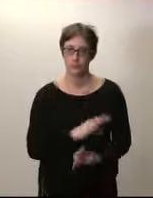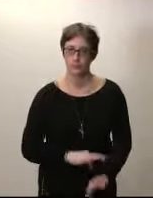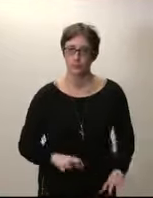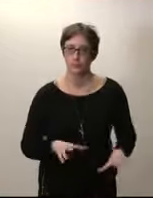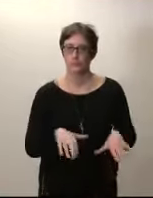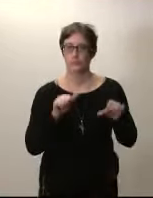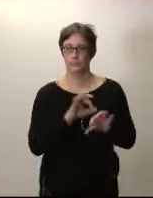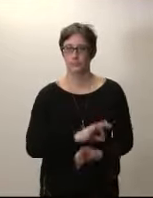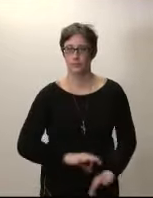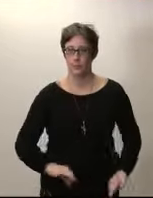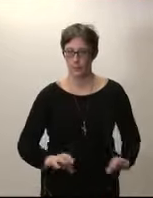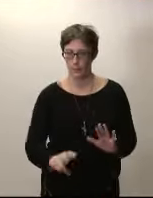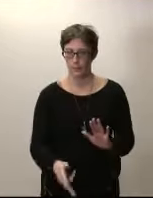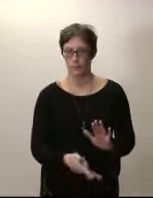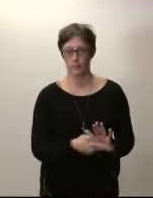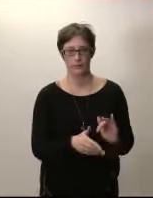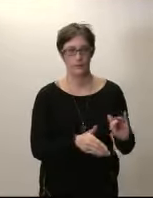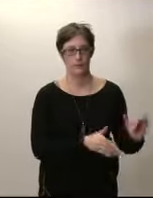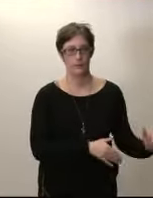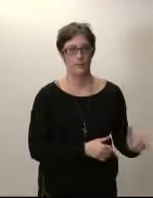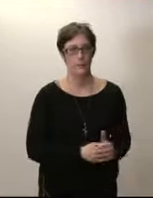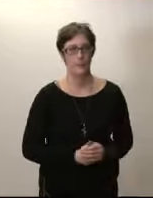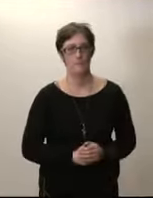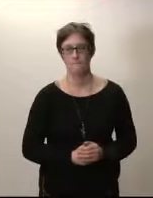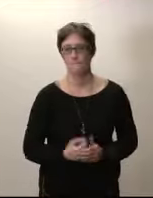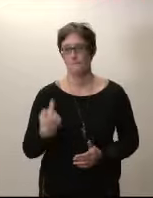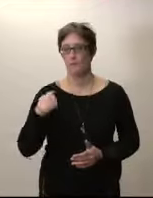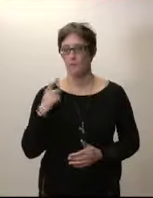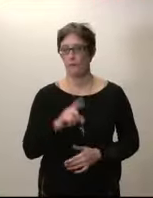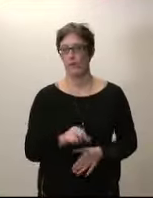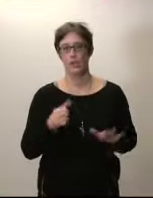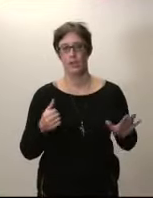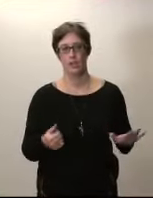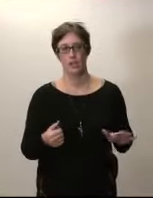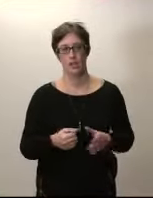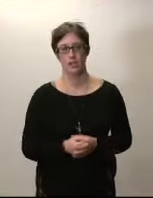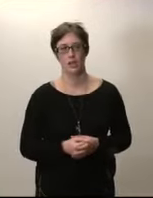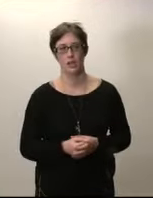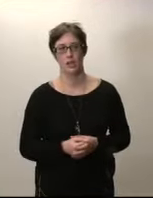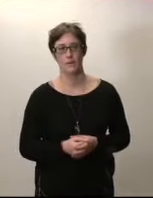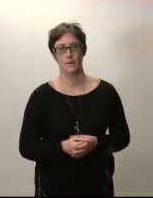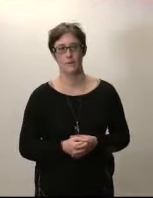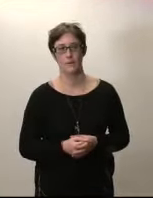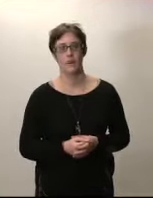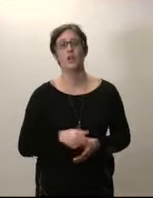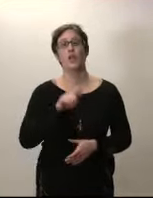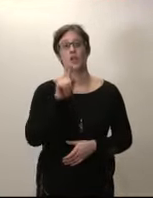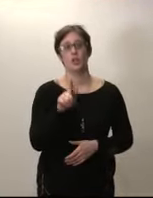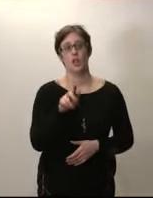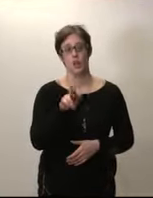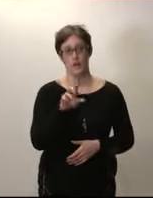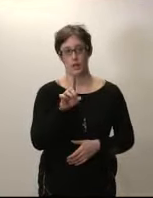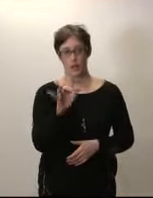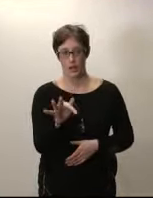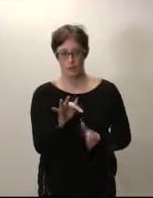adopté. Monsieur Christnacker, point numéro 26, installation de concentrateur.